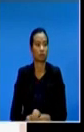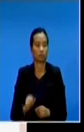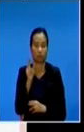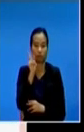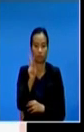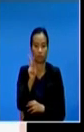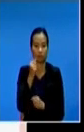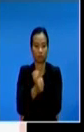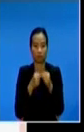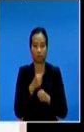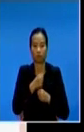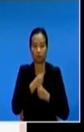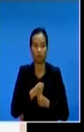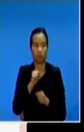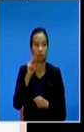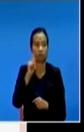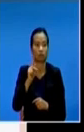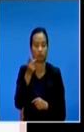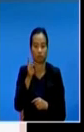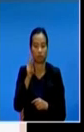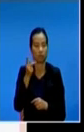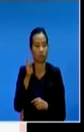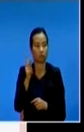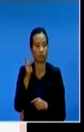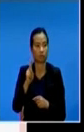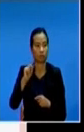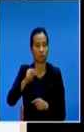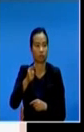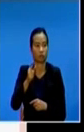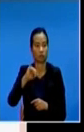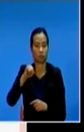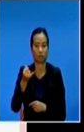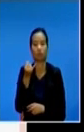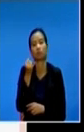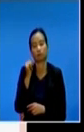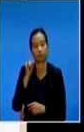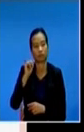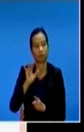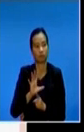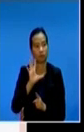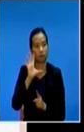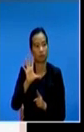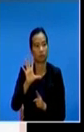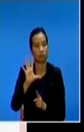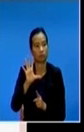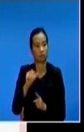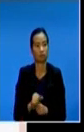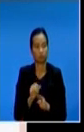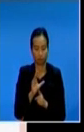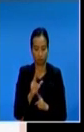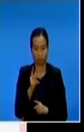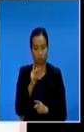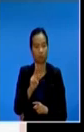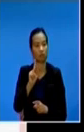าวุโสสูงสุดขอไข่เป็นอันดับ2คอควายเป็นอันดับ3งองูอันดับ4จอจานอันดับ5แล้วจะเห็นว่าขอไก่ขอไข่คอควาย